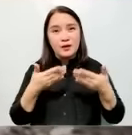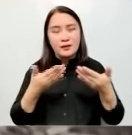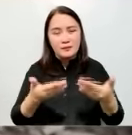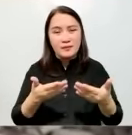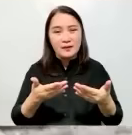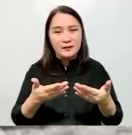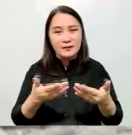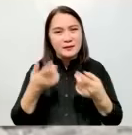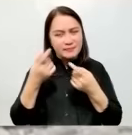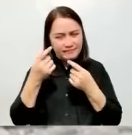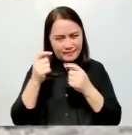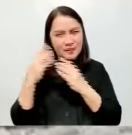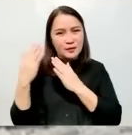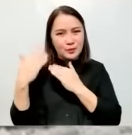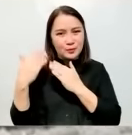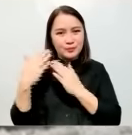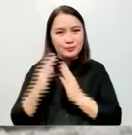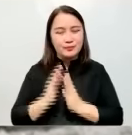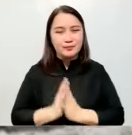gabi.